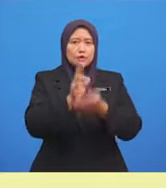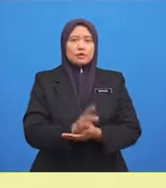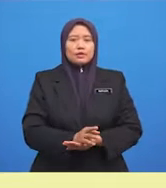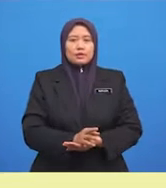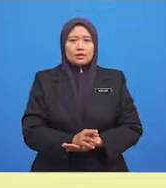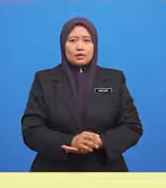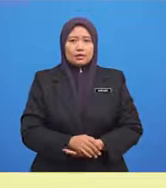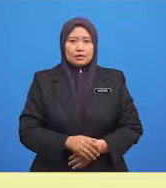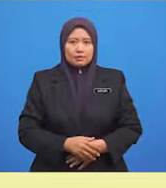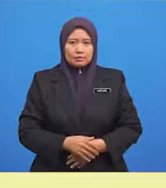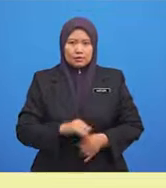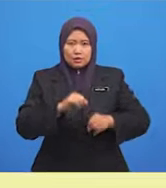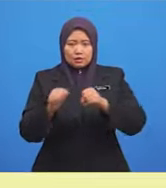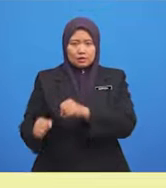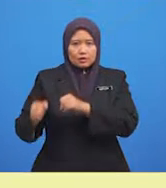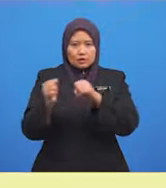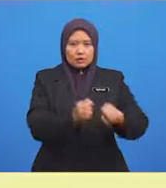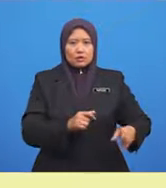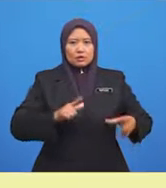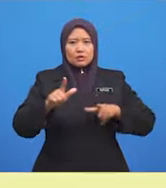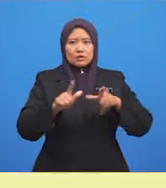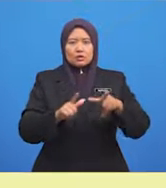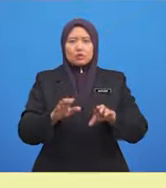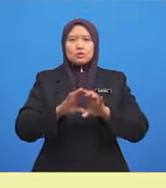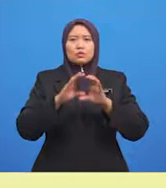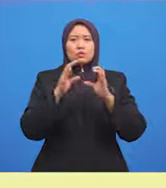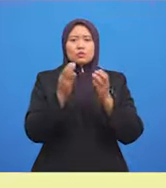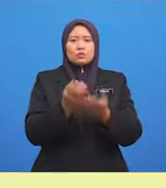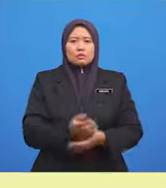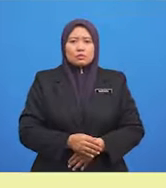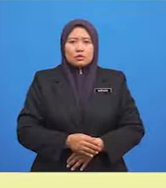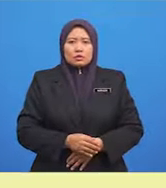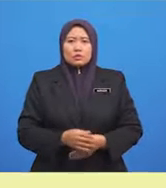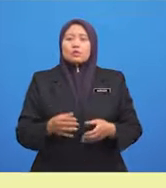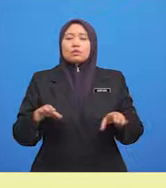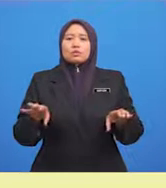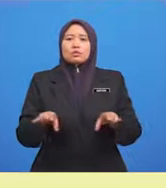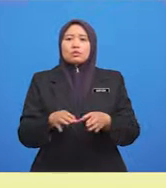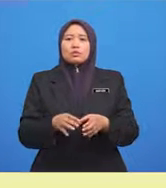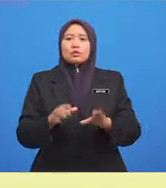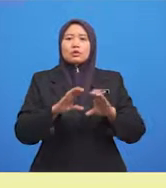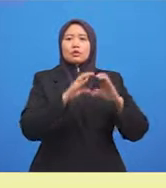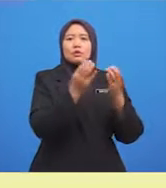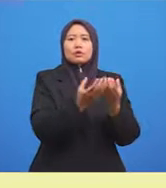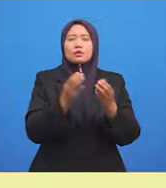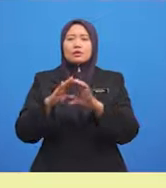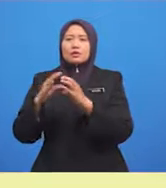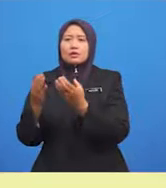Cuba murid-murid kelaskan objek tersebut kepada kumpulan tertentu.